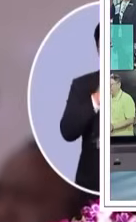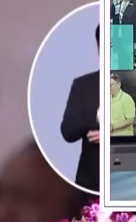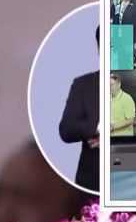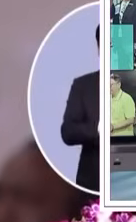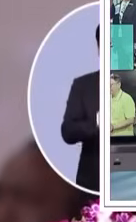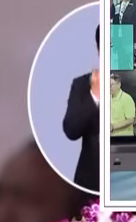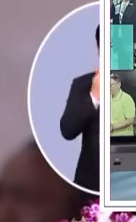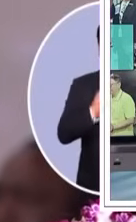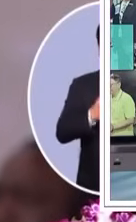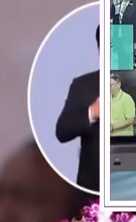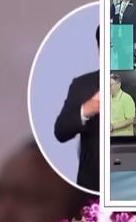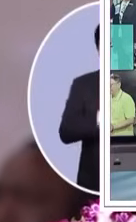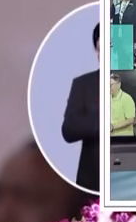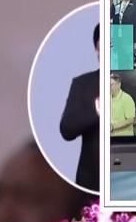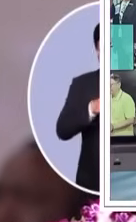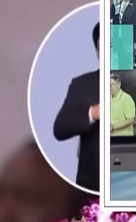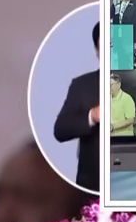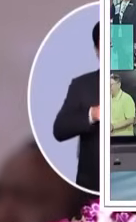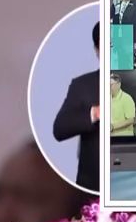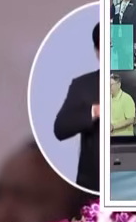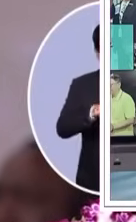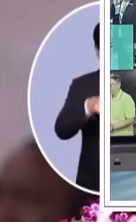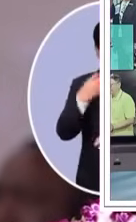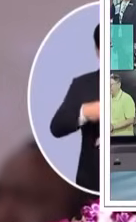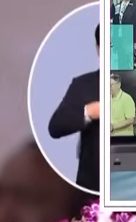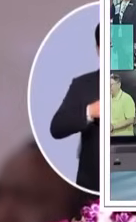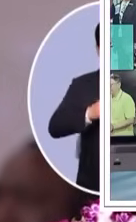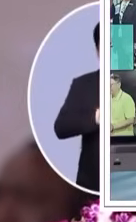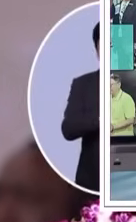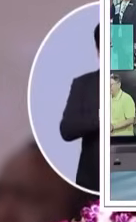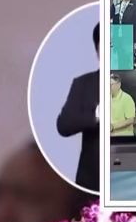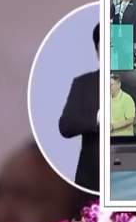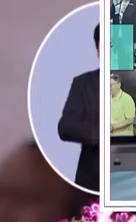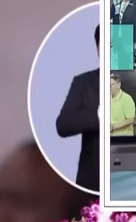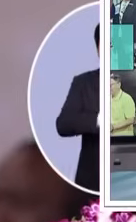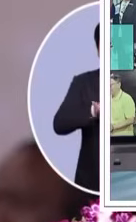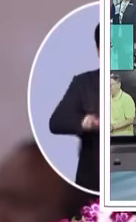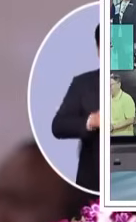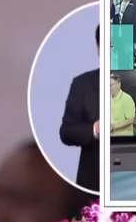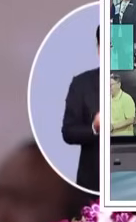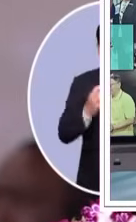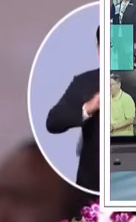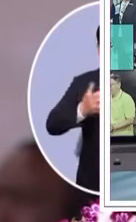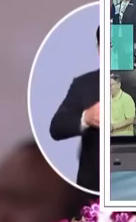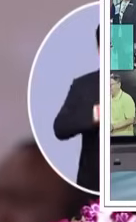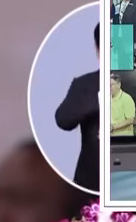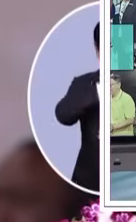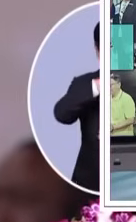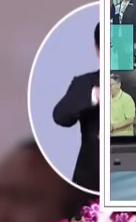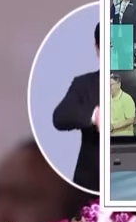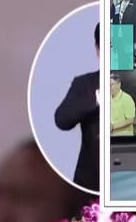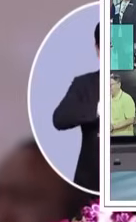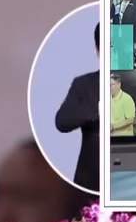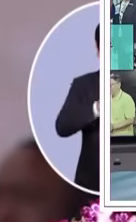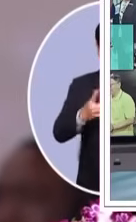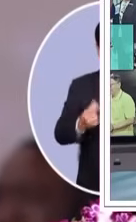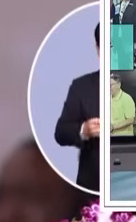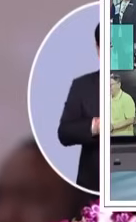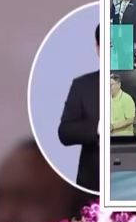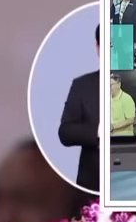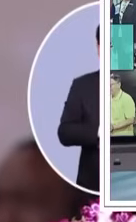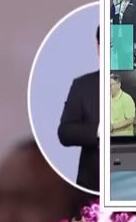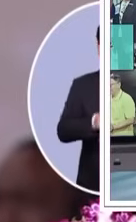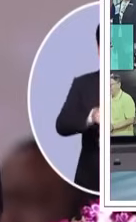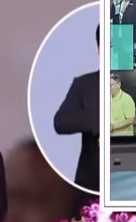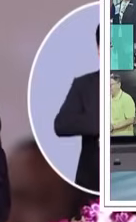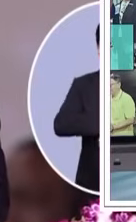选民都是这样啊，那你就太低估美国是怎么看你的啦。为什么美国每次看台湾都一定